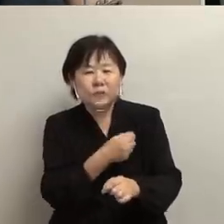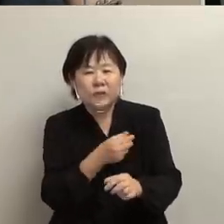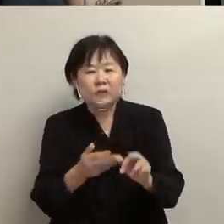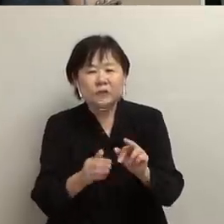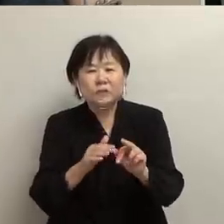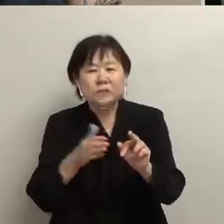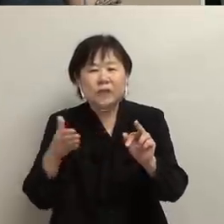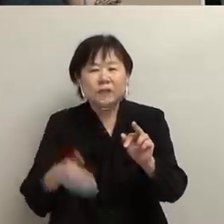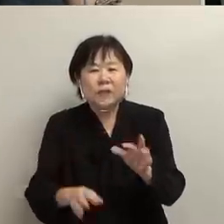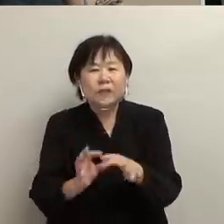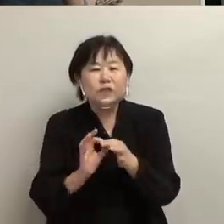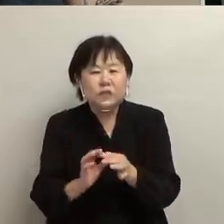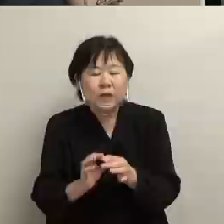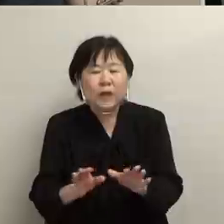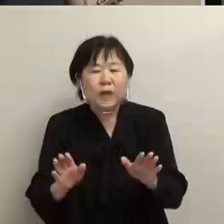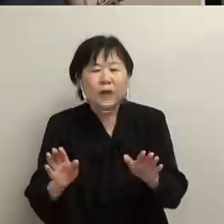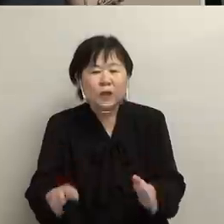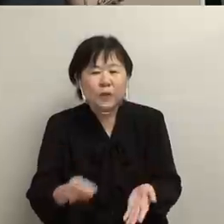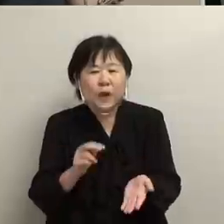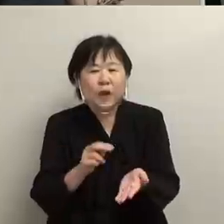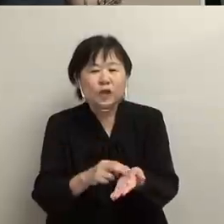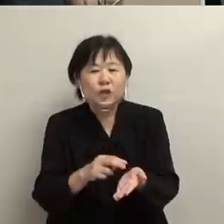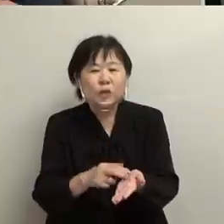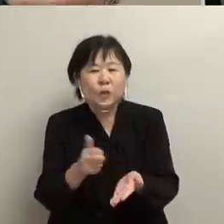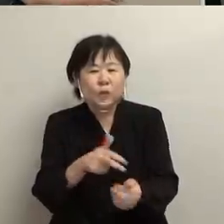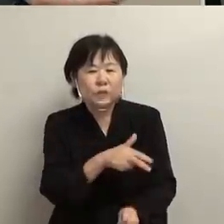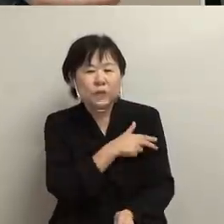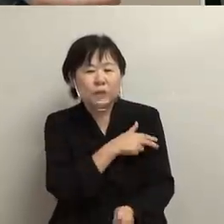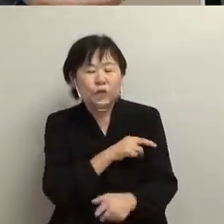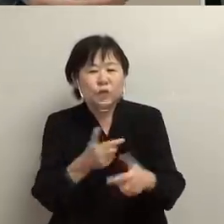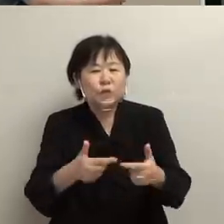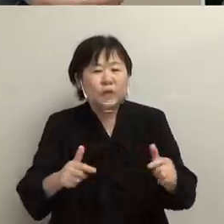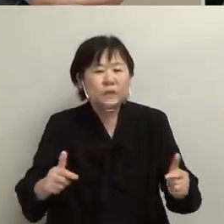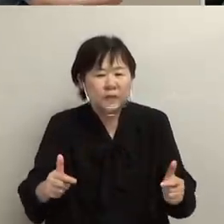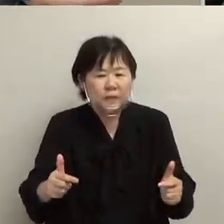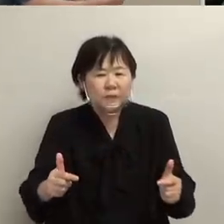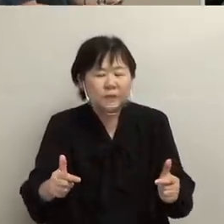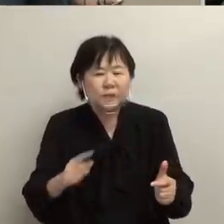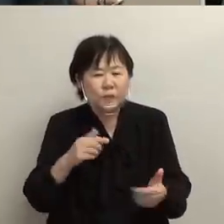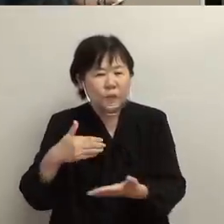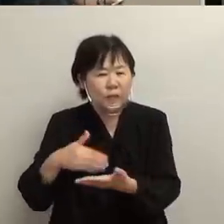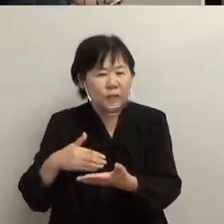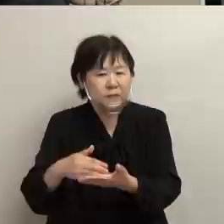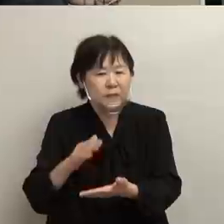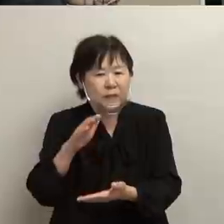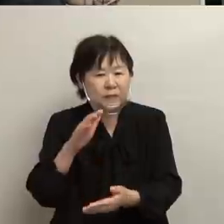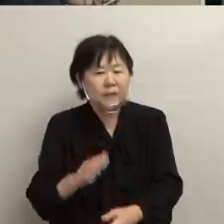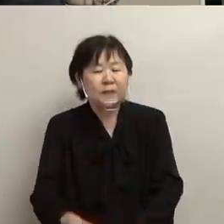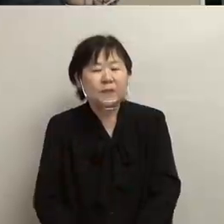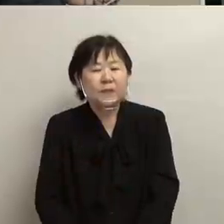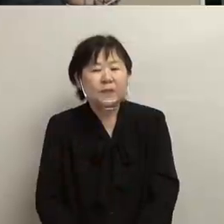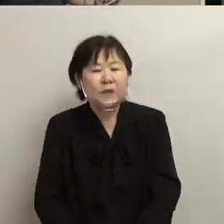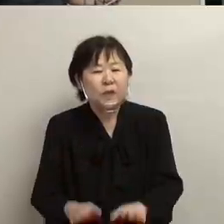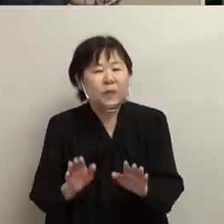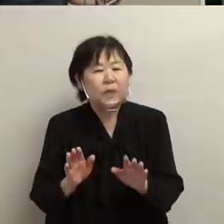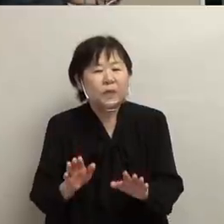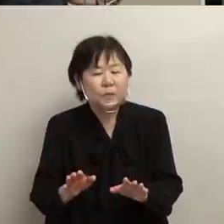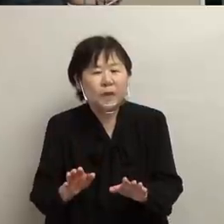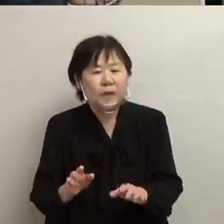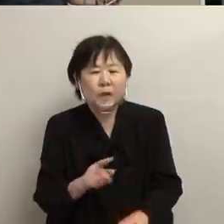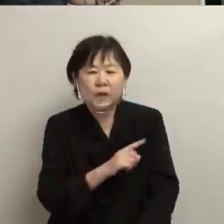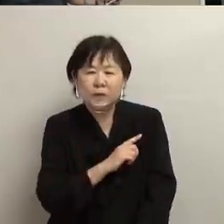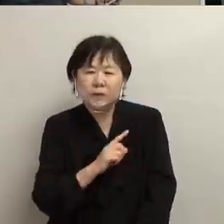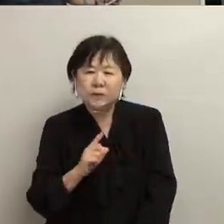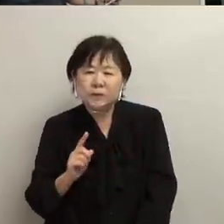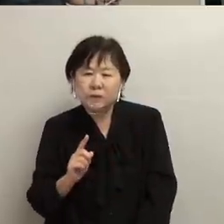も慰安婦ソフトですね増やしてですねあまあ増強するというように受け止めたんですがだいたい今何その12ちゃん